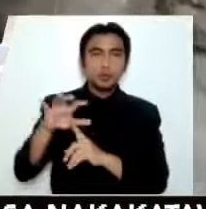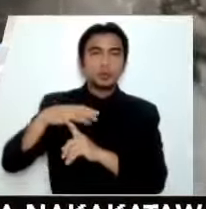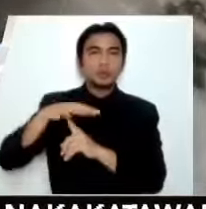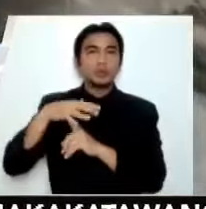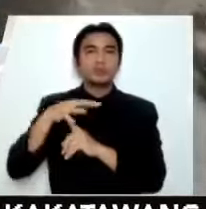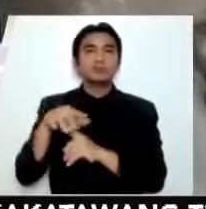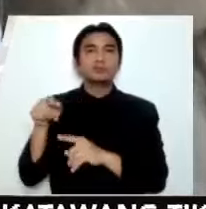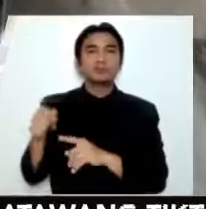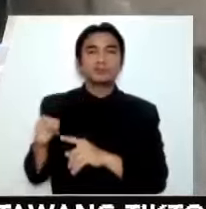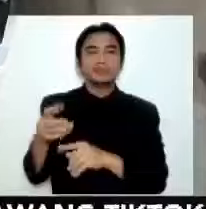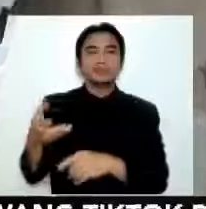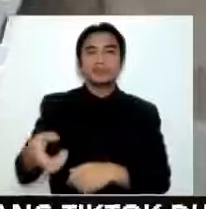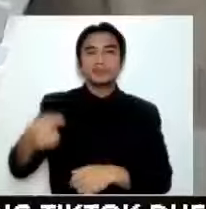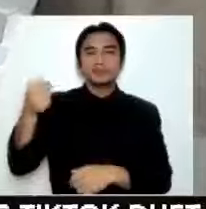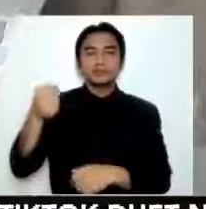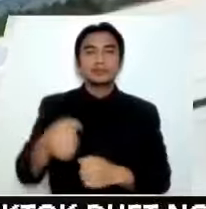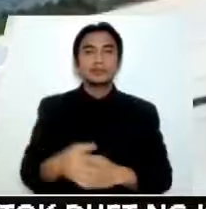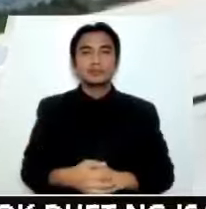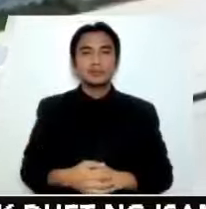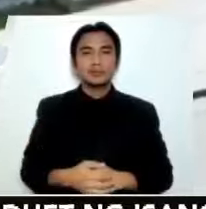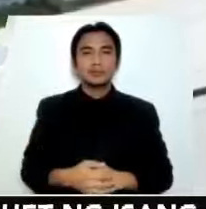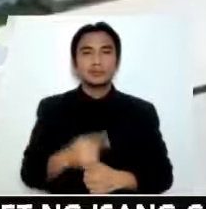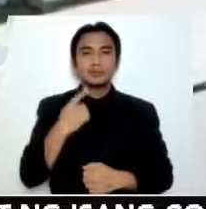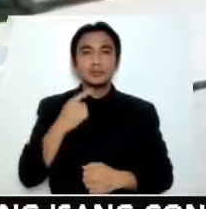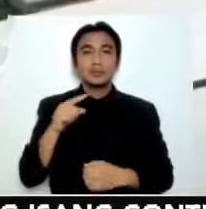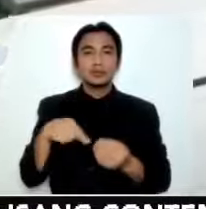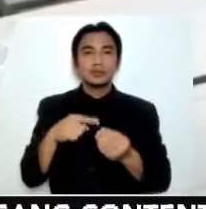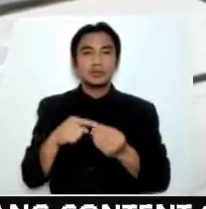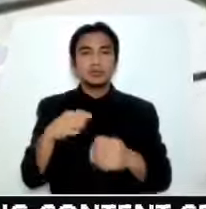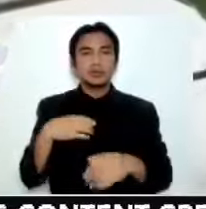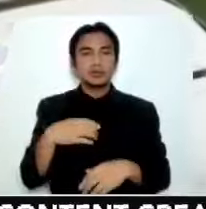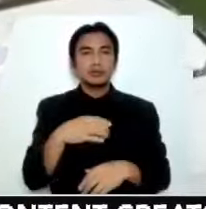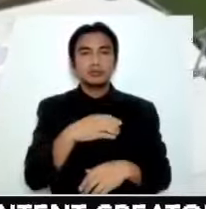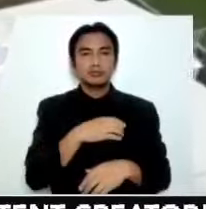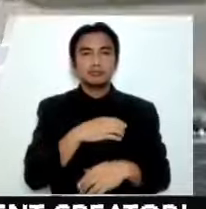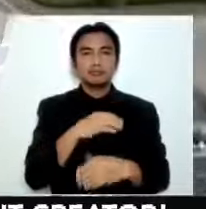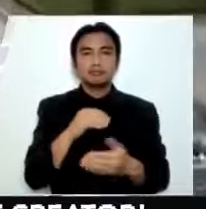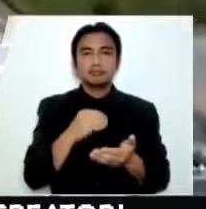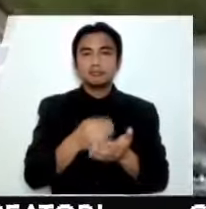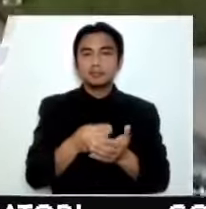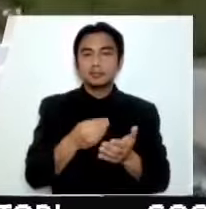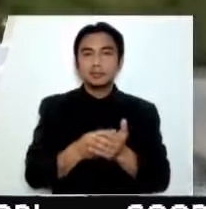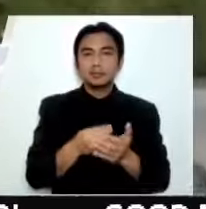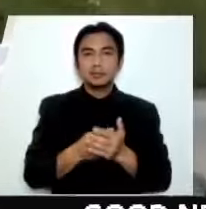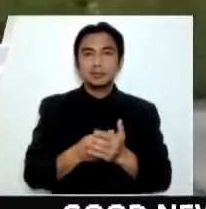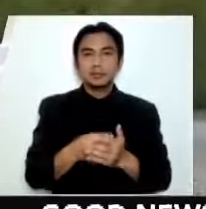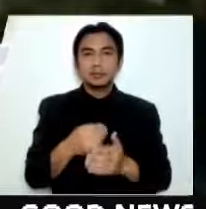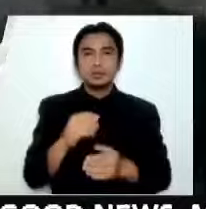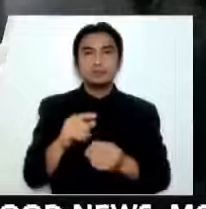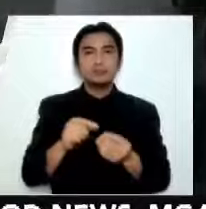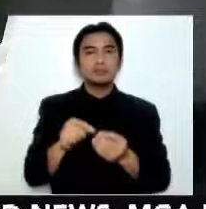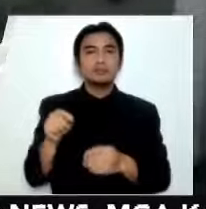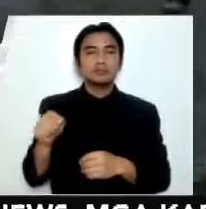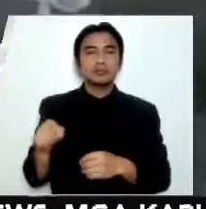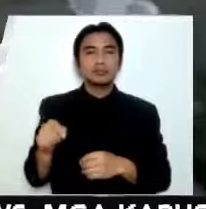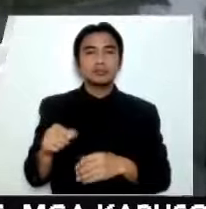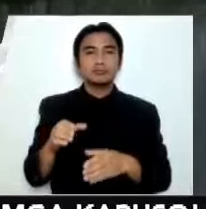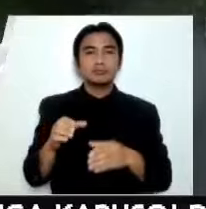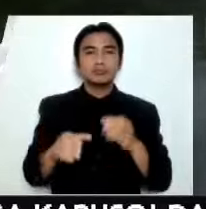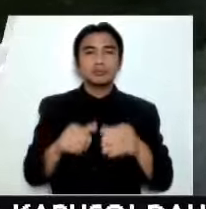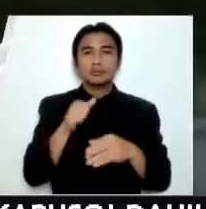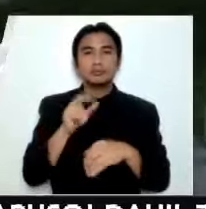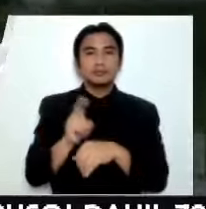ng Anti-Money Laundering Council o AMLC sa korte para hindi magalaw ang assets habang gumugulong